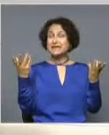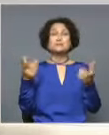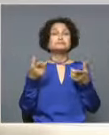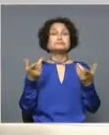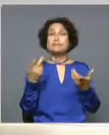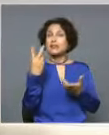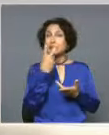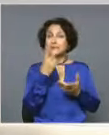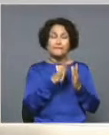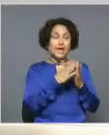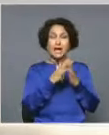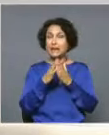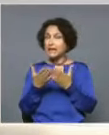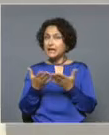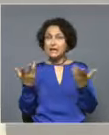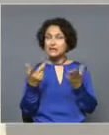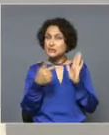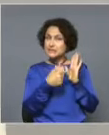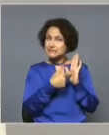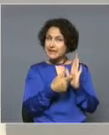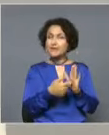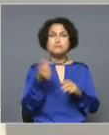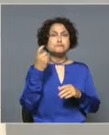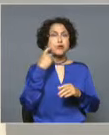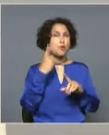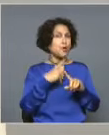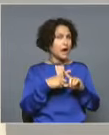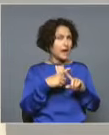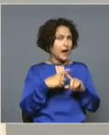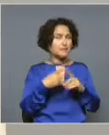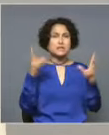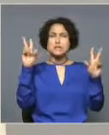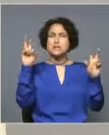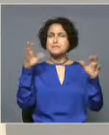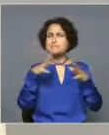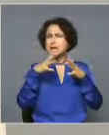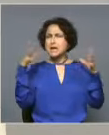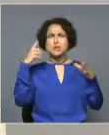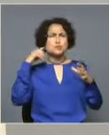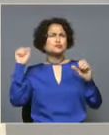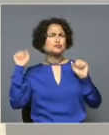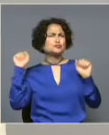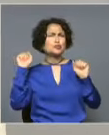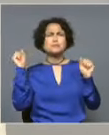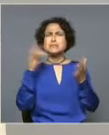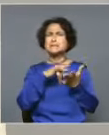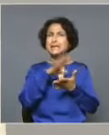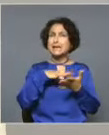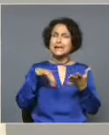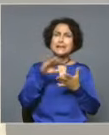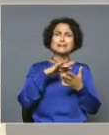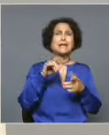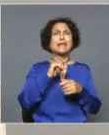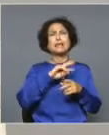днес. 2 книги ще ни представите. Бохумил Храбъл с «Прекалено шумна самота» и Жан-Пол Дидие Лоран